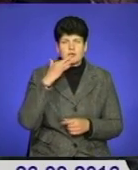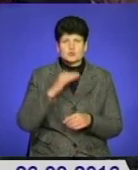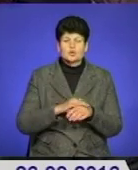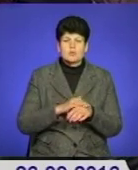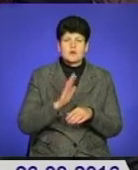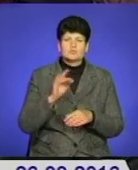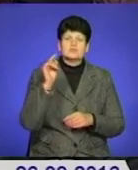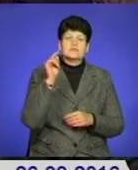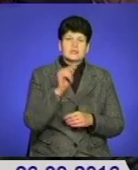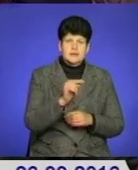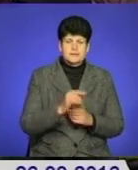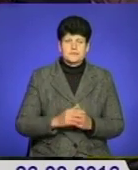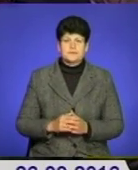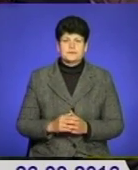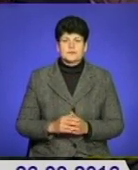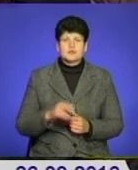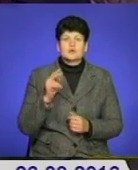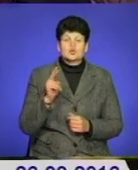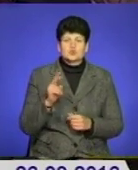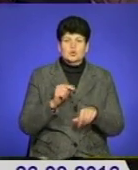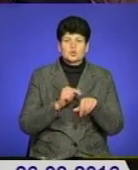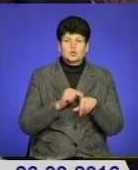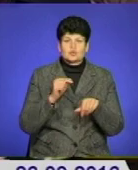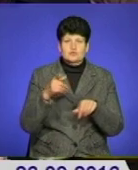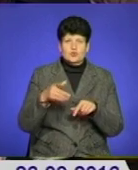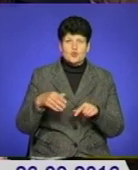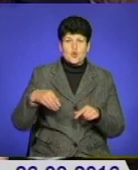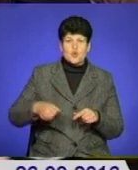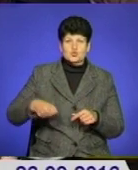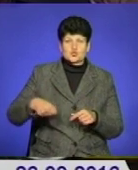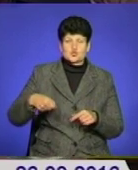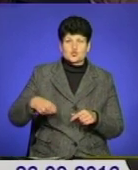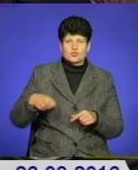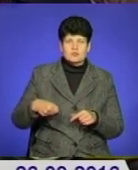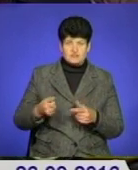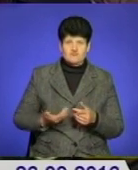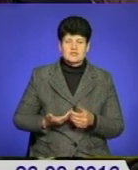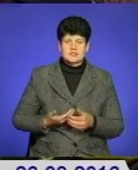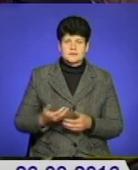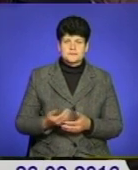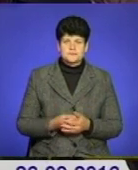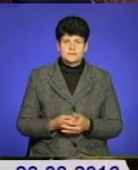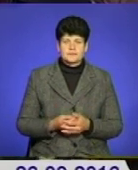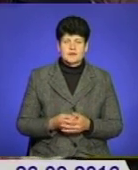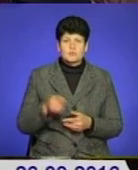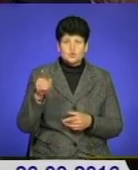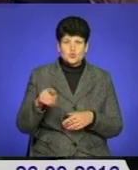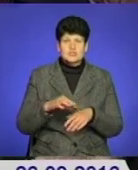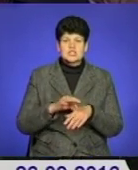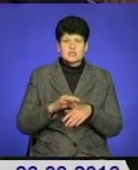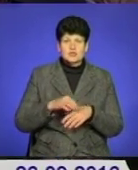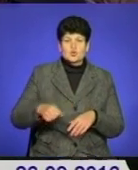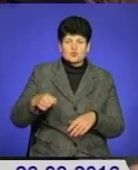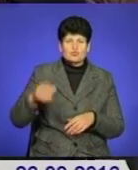тих, хто торкнувся до його сумки за життя. Бо ту ж кіляну сумку, певно,